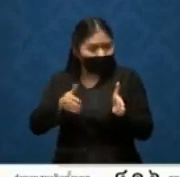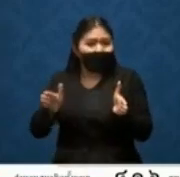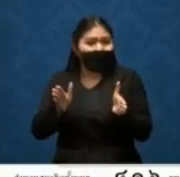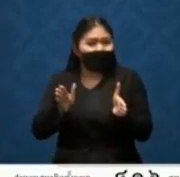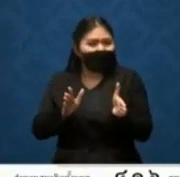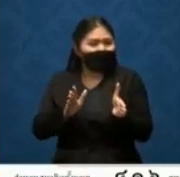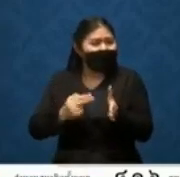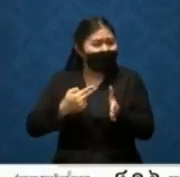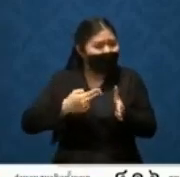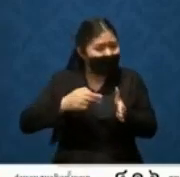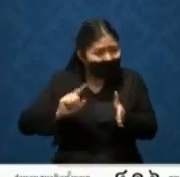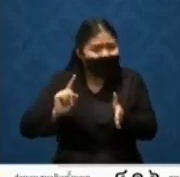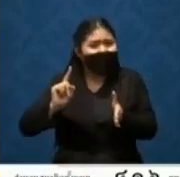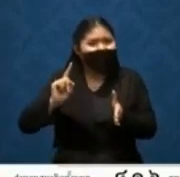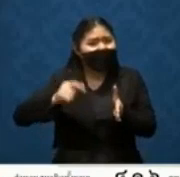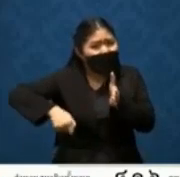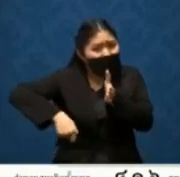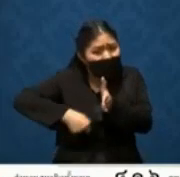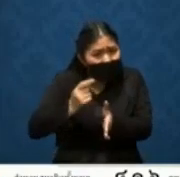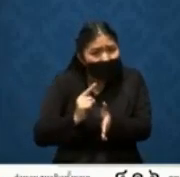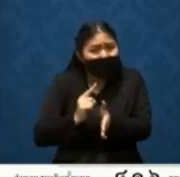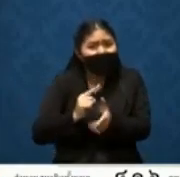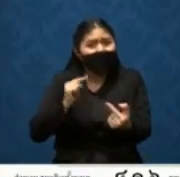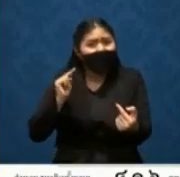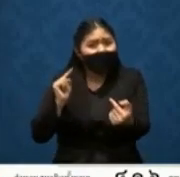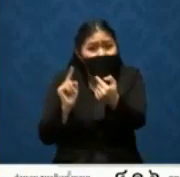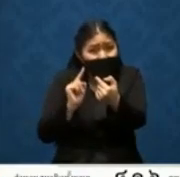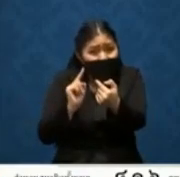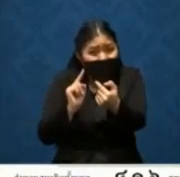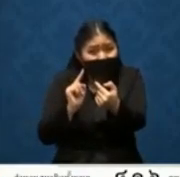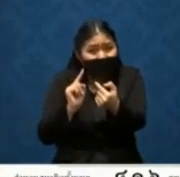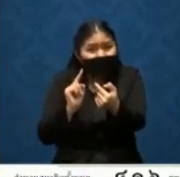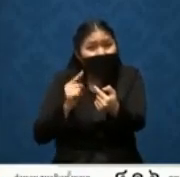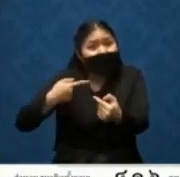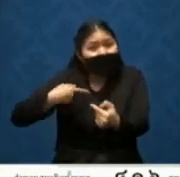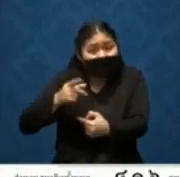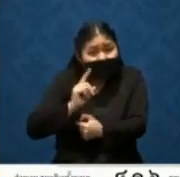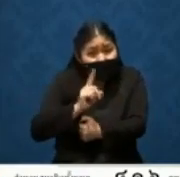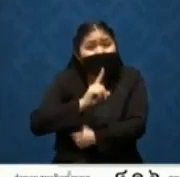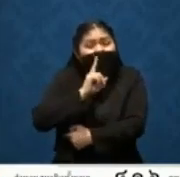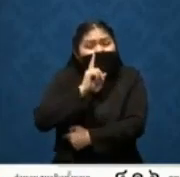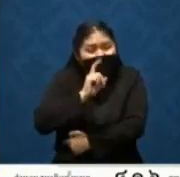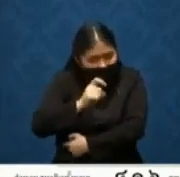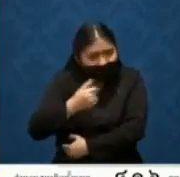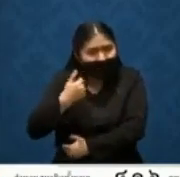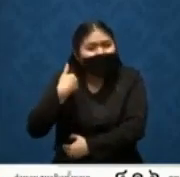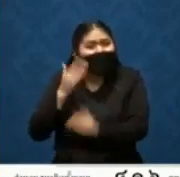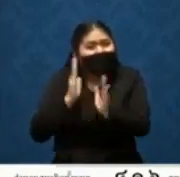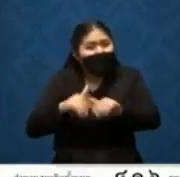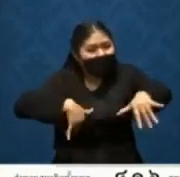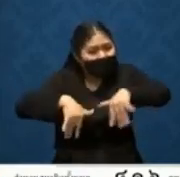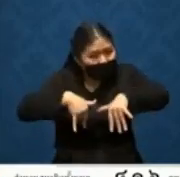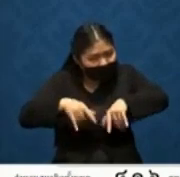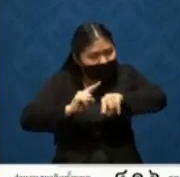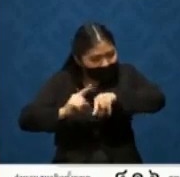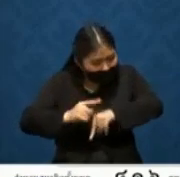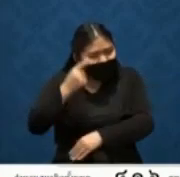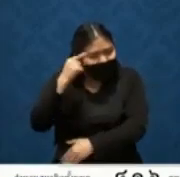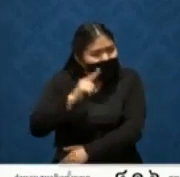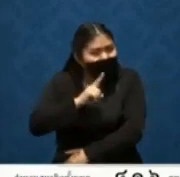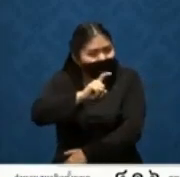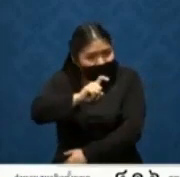การและเหตุผลใช้ในทางไหนมีคำถามน่ะอยู่ในใจของพี่น้องกลุ่มชาติพันมาตลอด